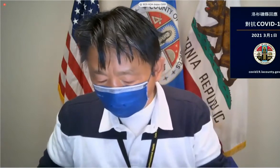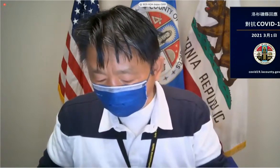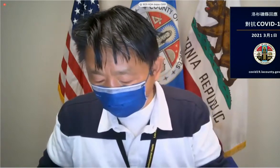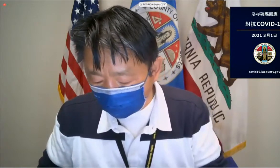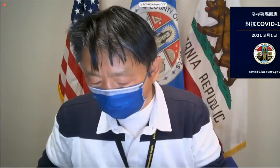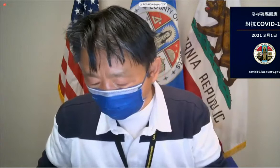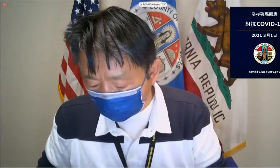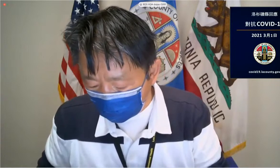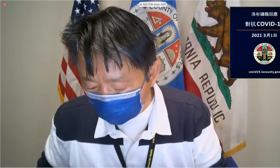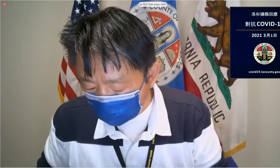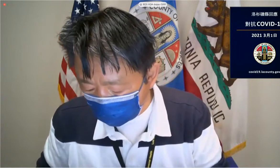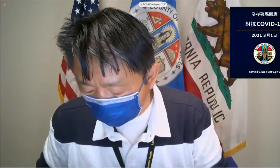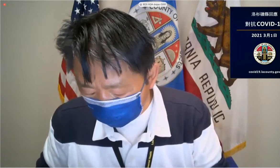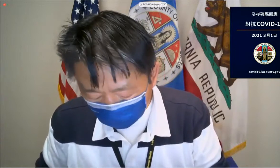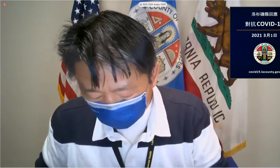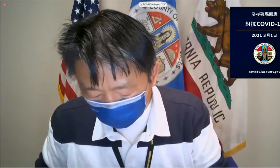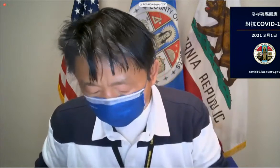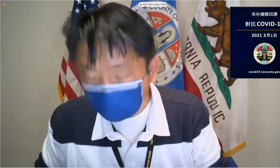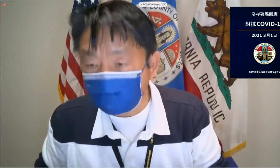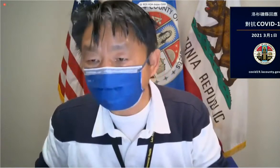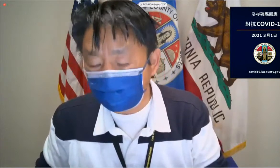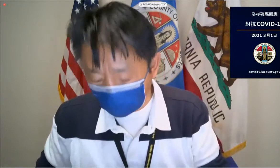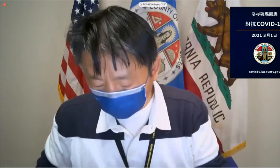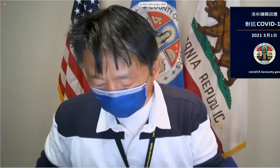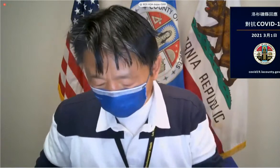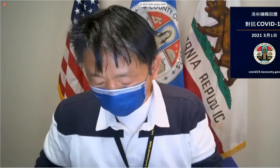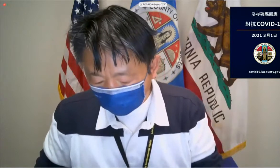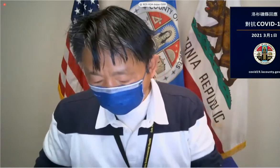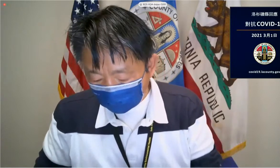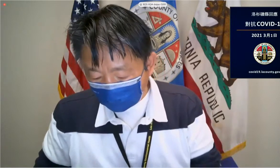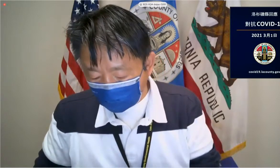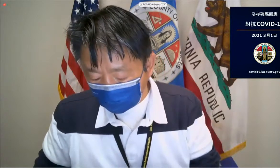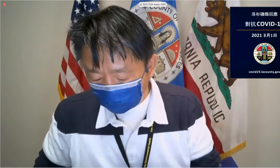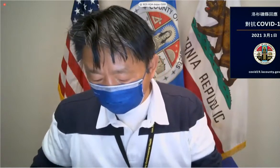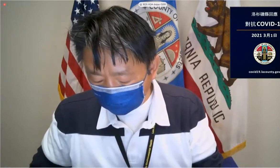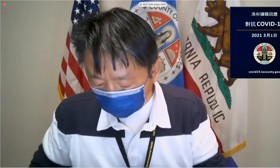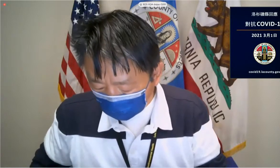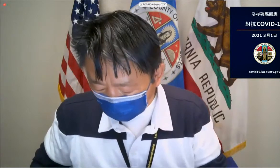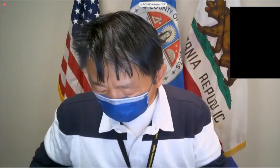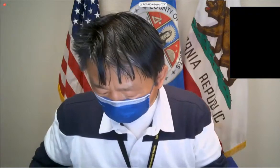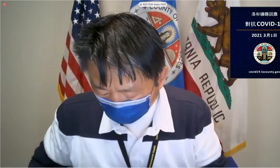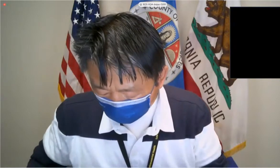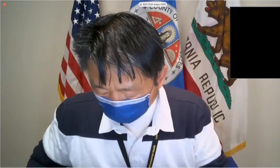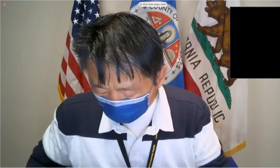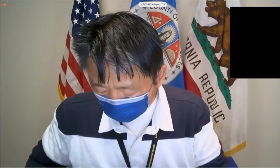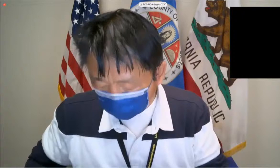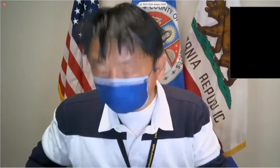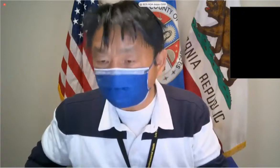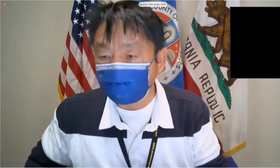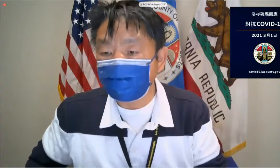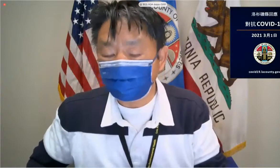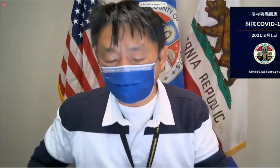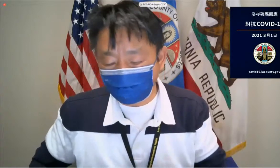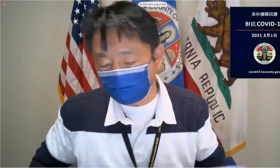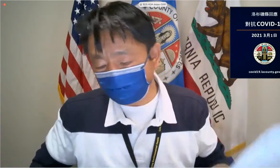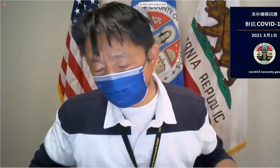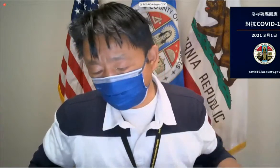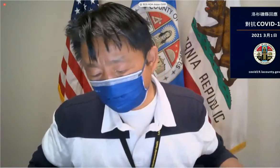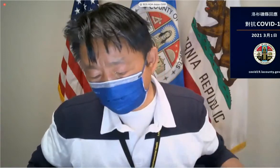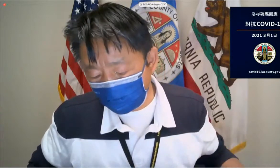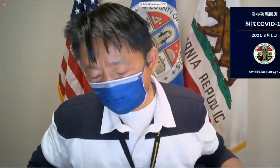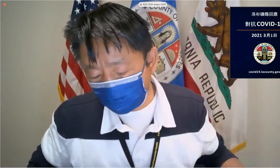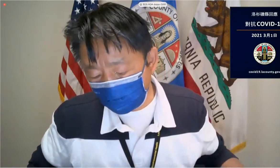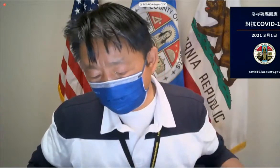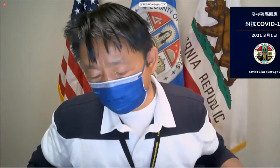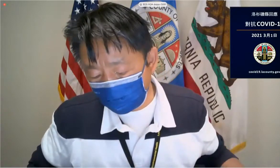期3将会给紧急服务部门的人提供接种。星期5将会给所有3个部门的人提供疫苗